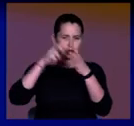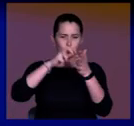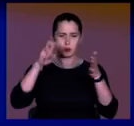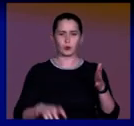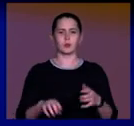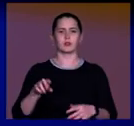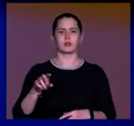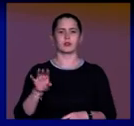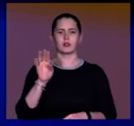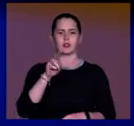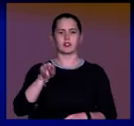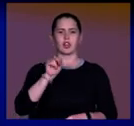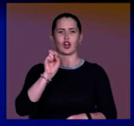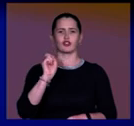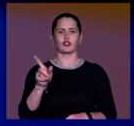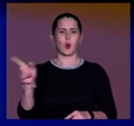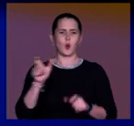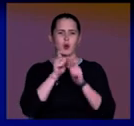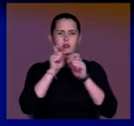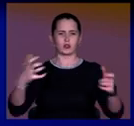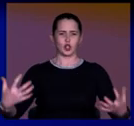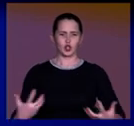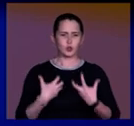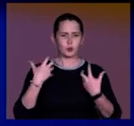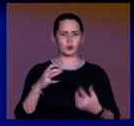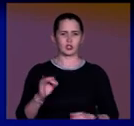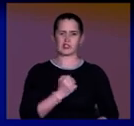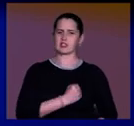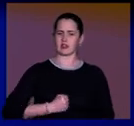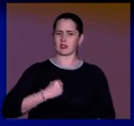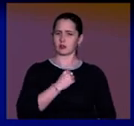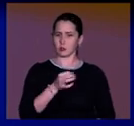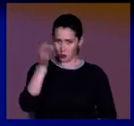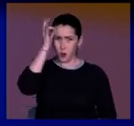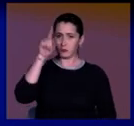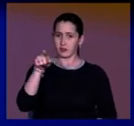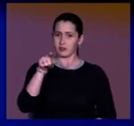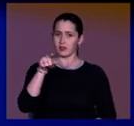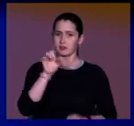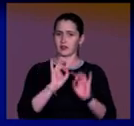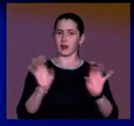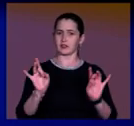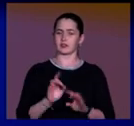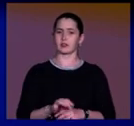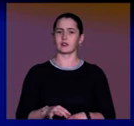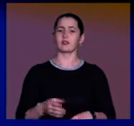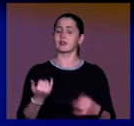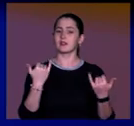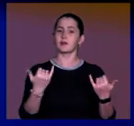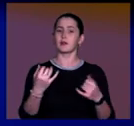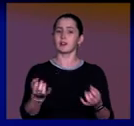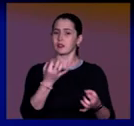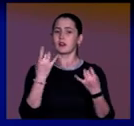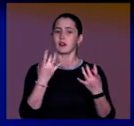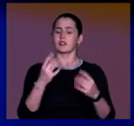реакция дачника он закричал испуган и сердито помните ребята так скажите мне